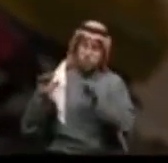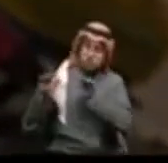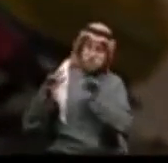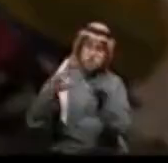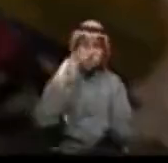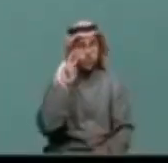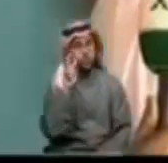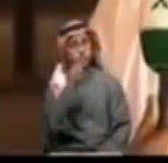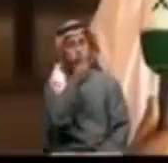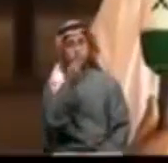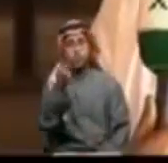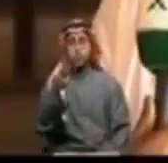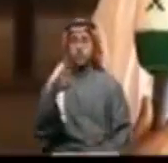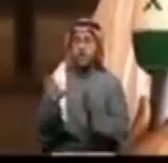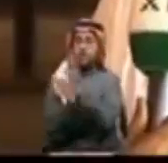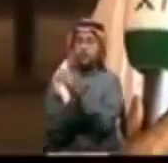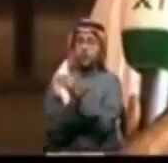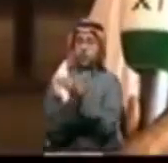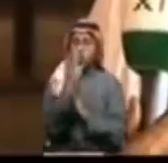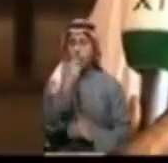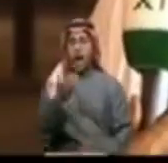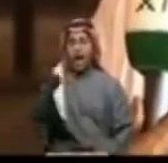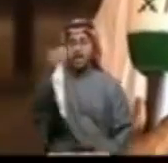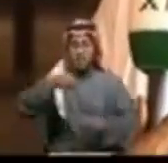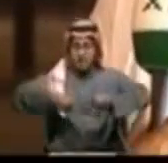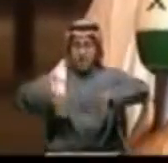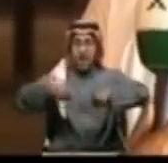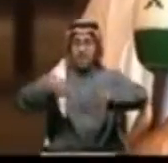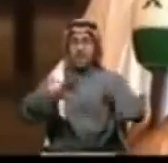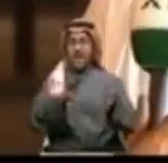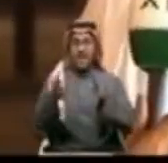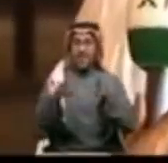أماكن مخصصة للسوق الشعبي، يبيعون عن طريق